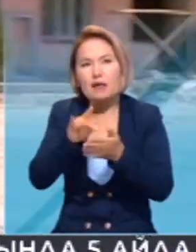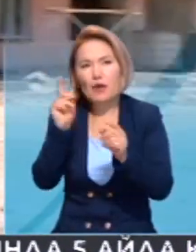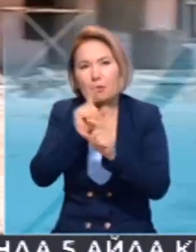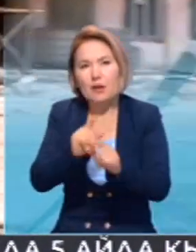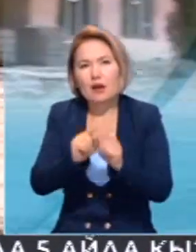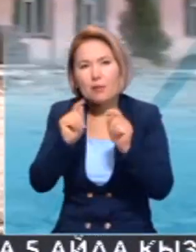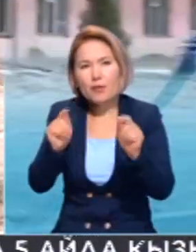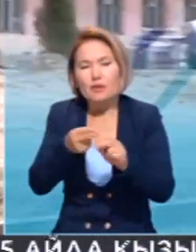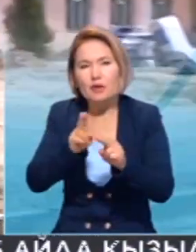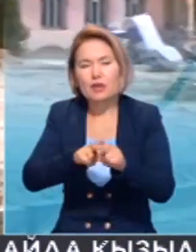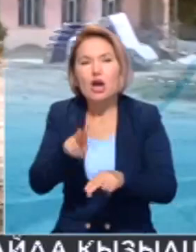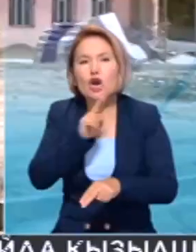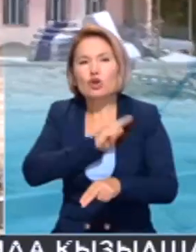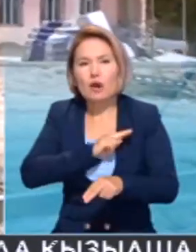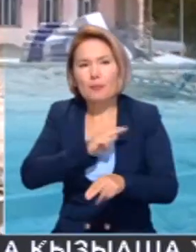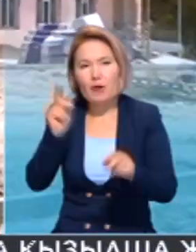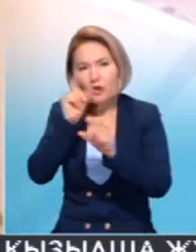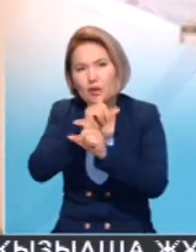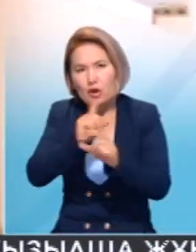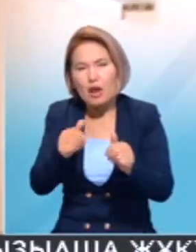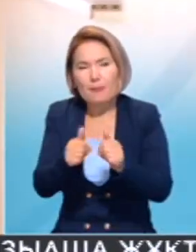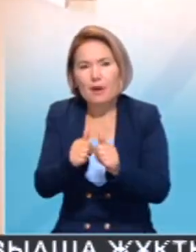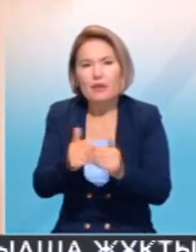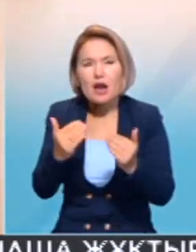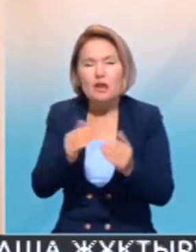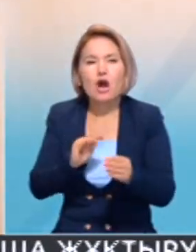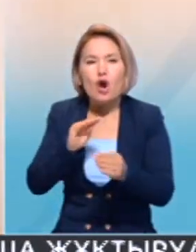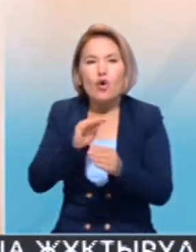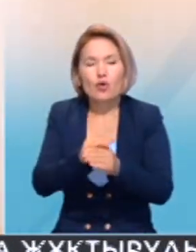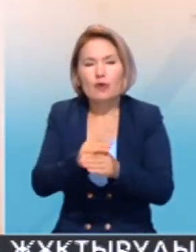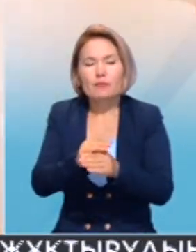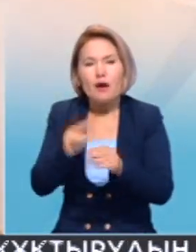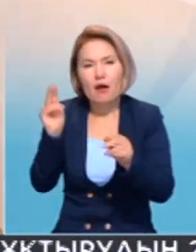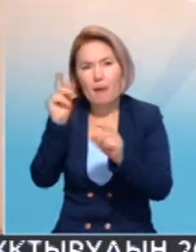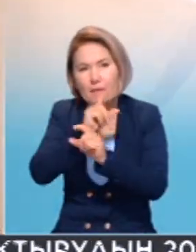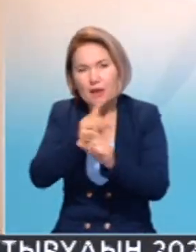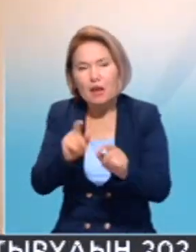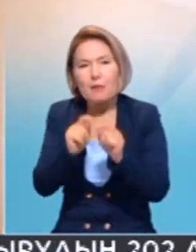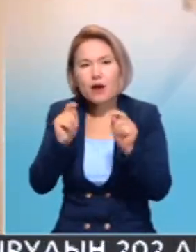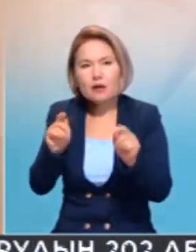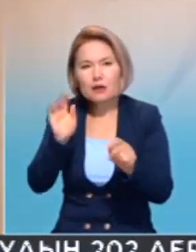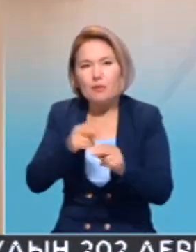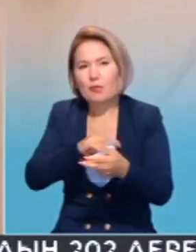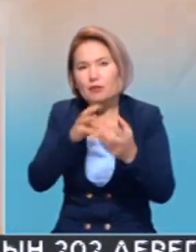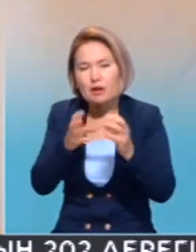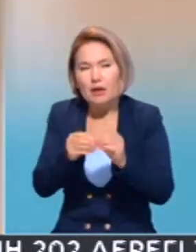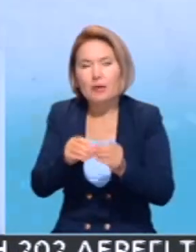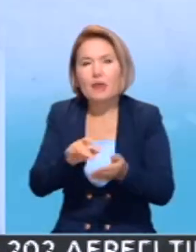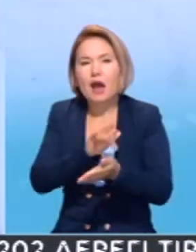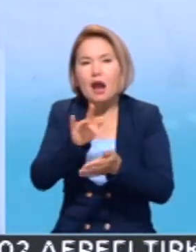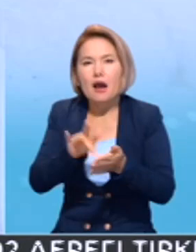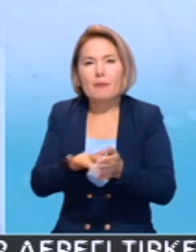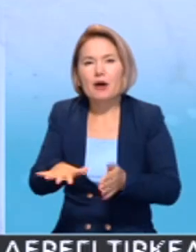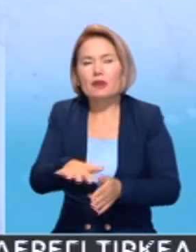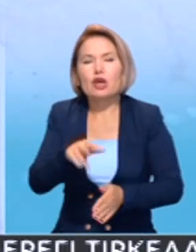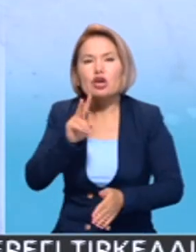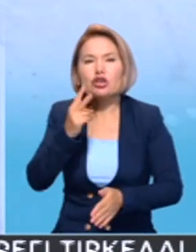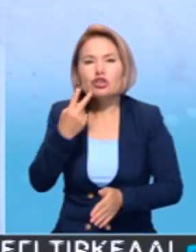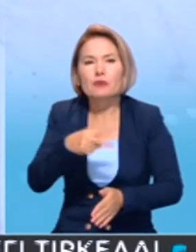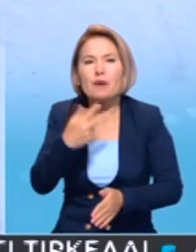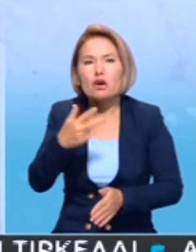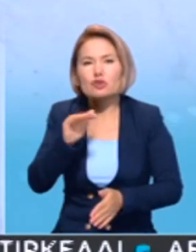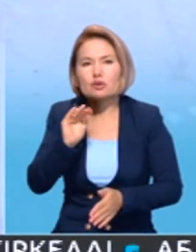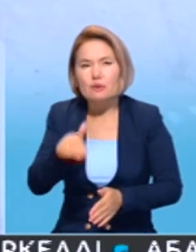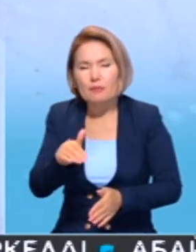қосылады. Сондай ақ жұмыс істеп тұрған мектептердің жанынан қазір қосымша ғимараттар салынып жатыр. Соның арқасында мегаполистегі 23 мыңнан